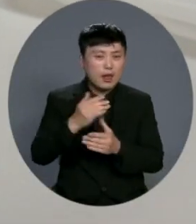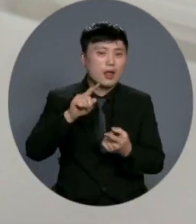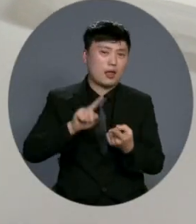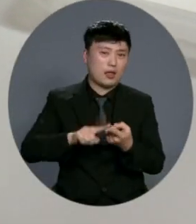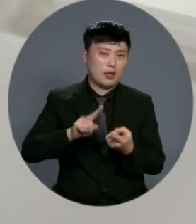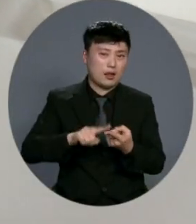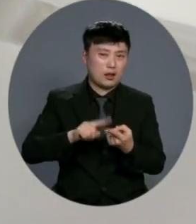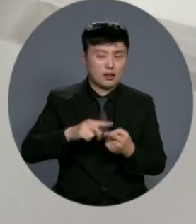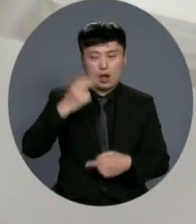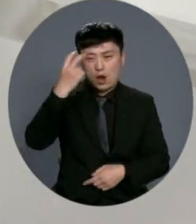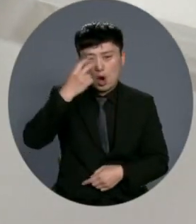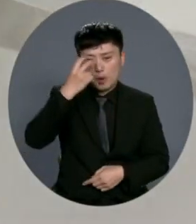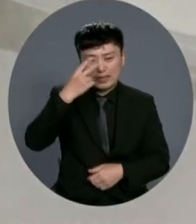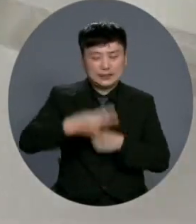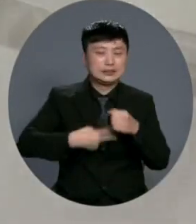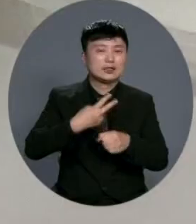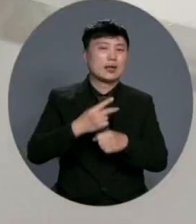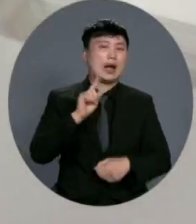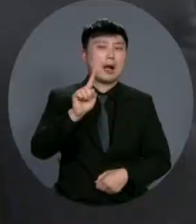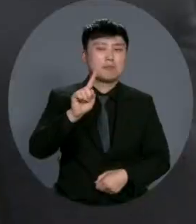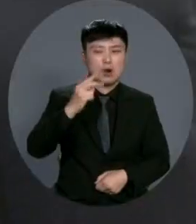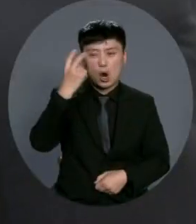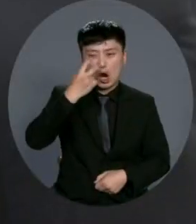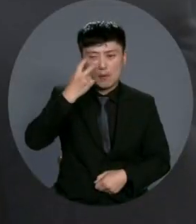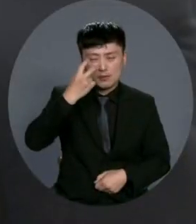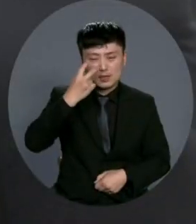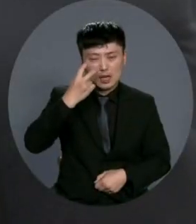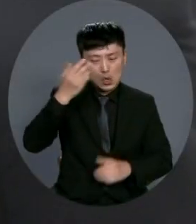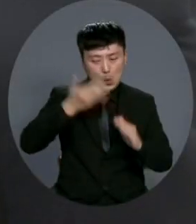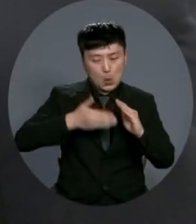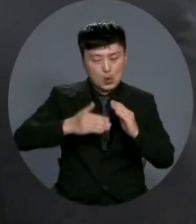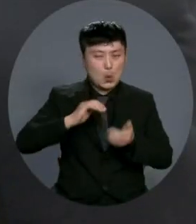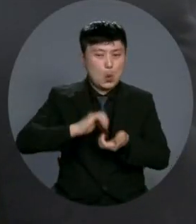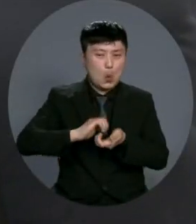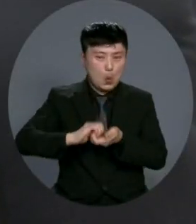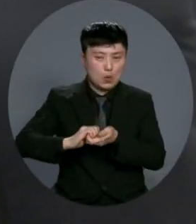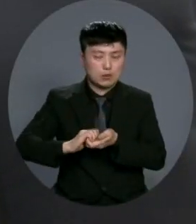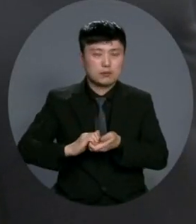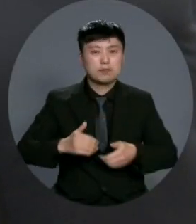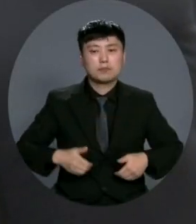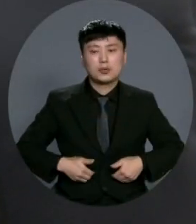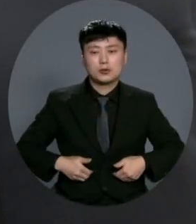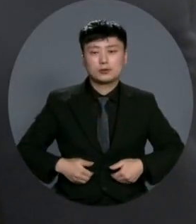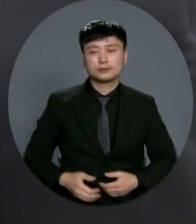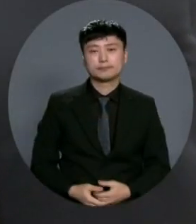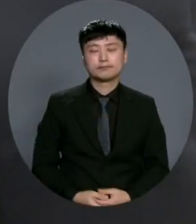최선으로 최소 2년에 한 번은 하는 것이 좋습니다 MBC 뉴스 김입니다